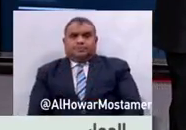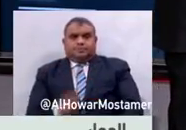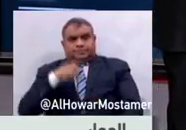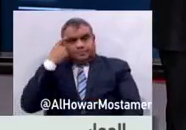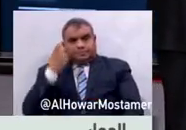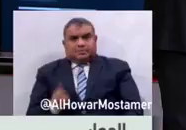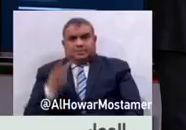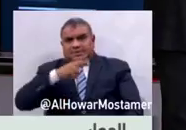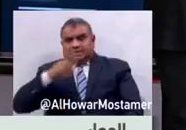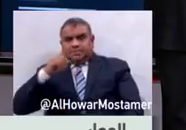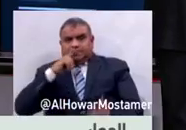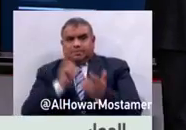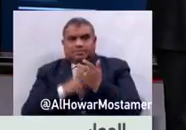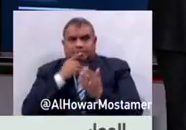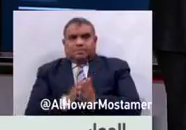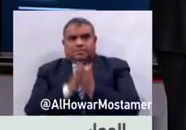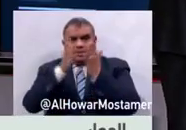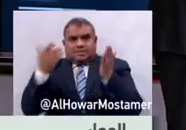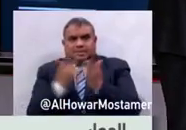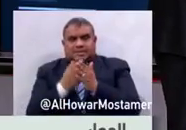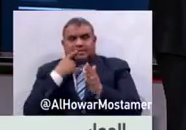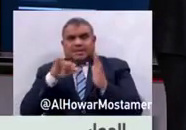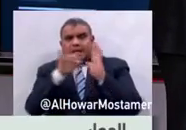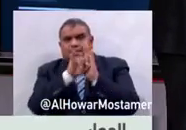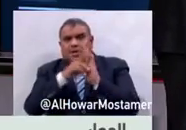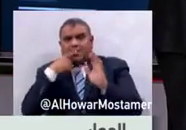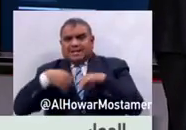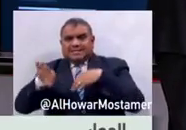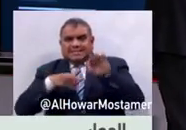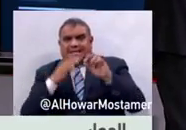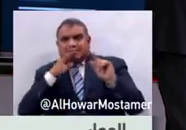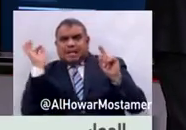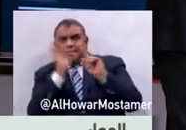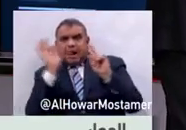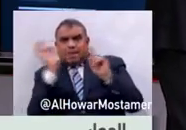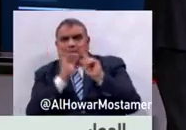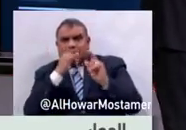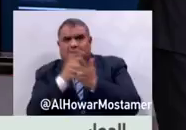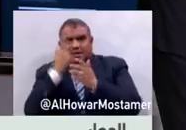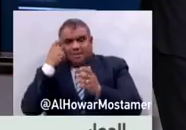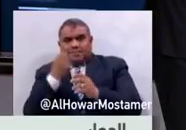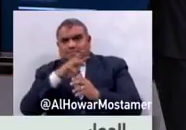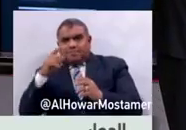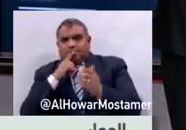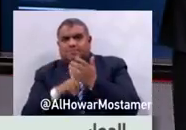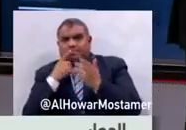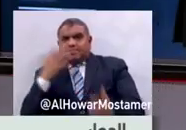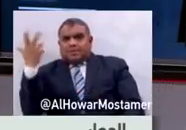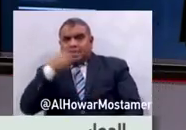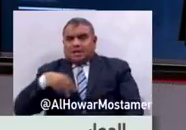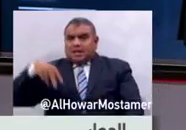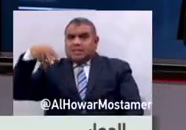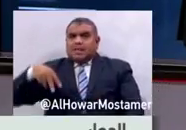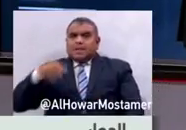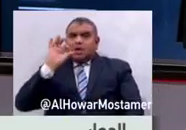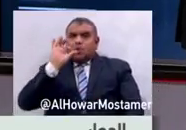الأفكار السلبية التي بتعرضها المواد الساخرة عن السياسيين اللي هي بتتفوق على الأفكار الإيجابية. بصوا هنلاقي رقم هنا كبير